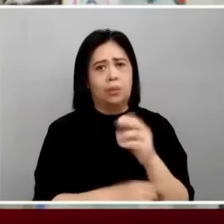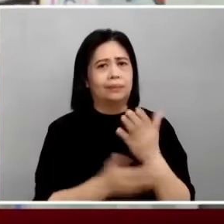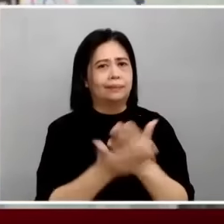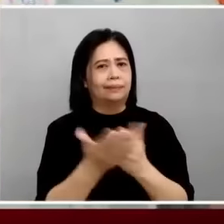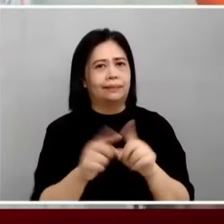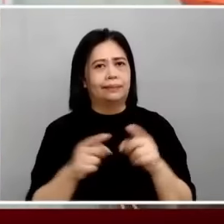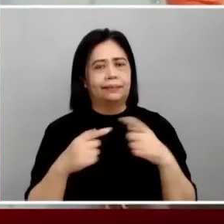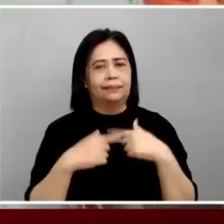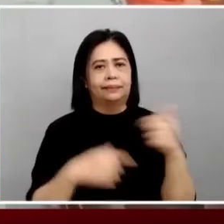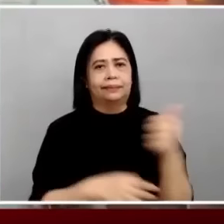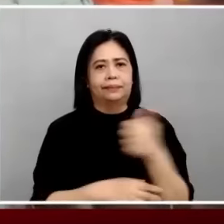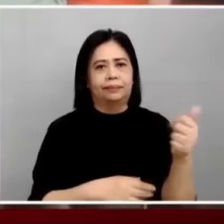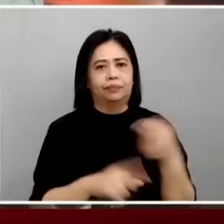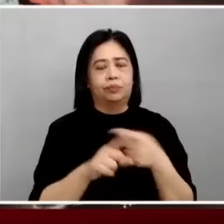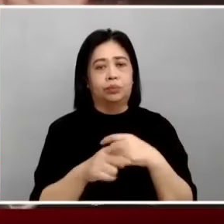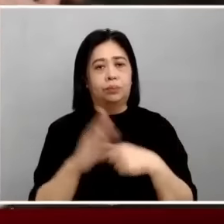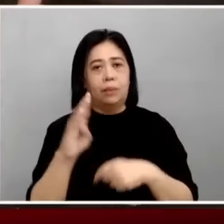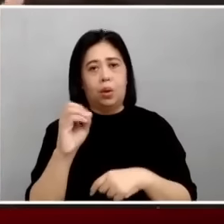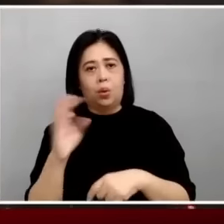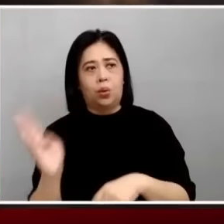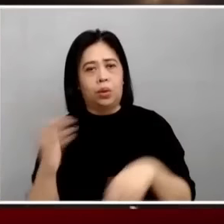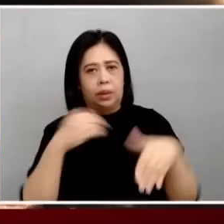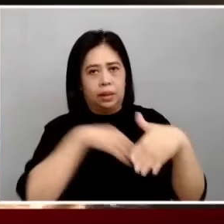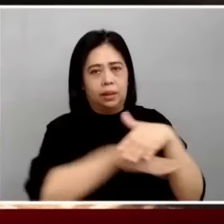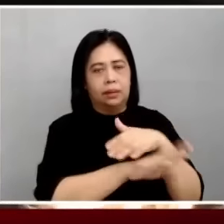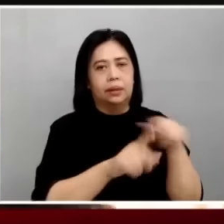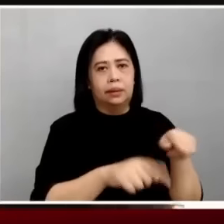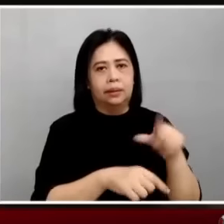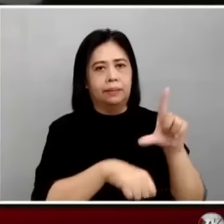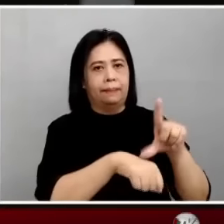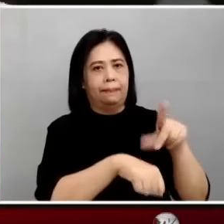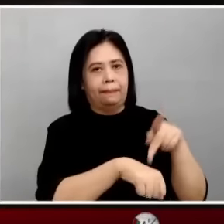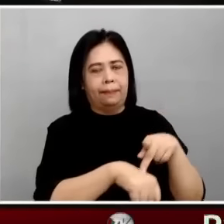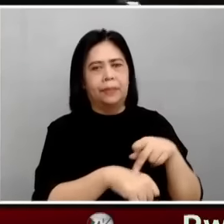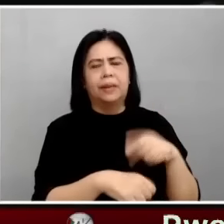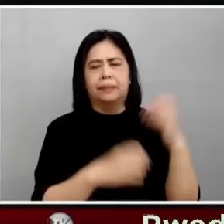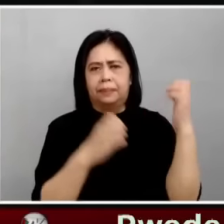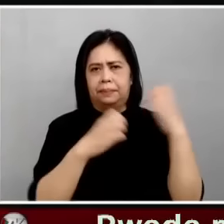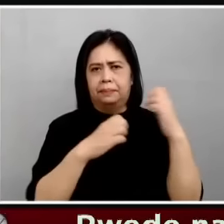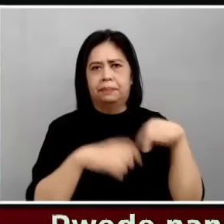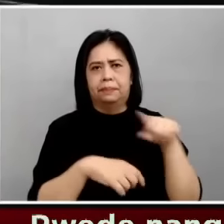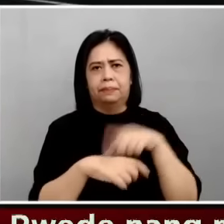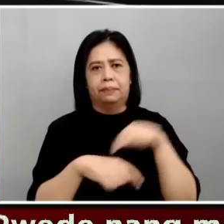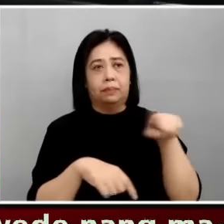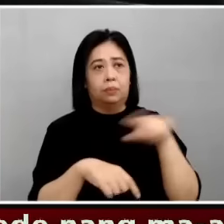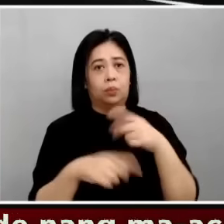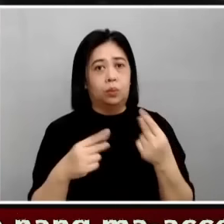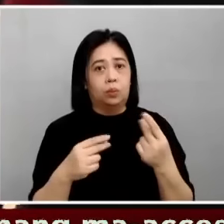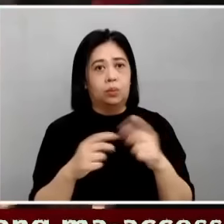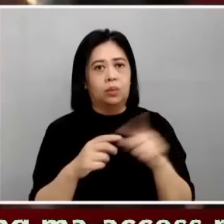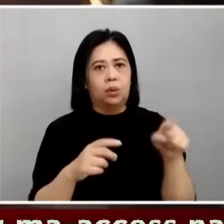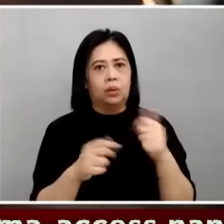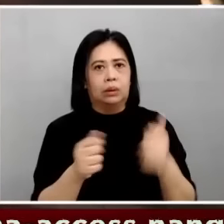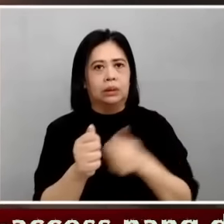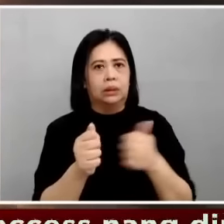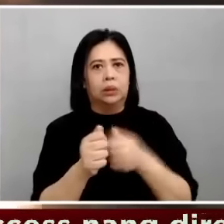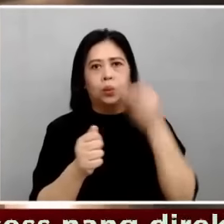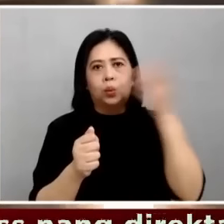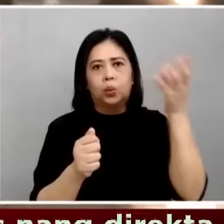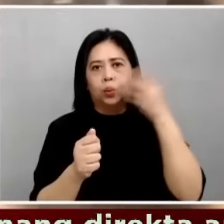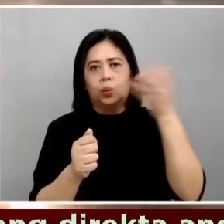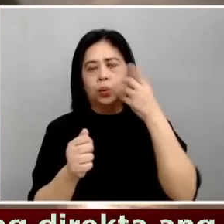mga motorista mula naman Bacoor na papasok dito sa Las Piñas. Inaasahan natin na ito yung mga naghahabol na makauwi galing